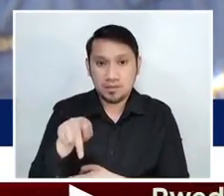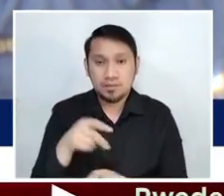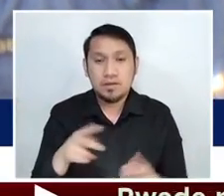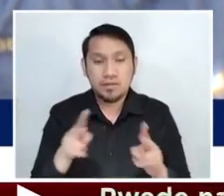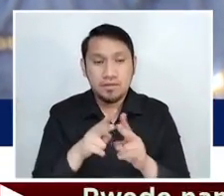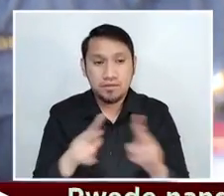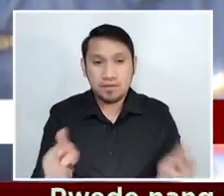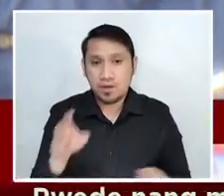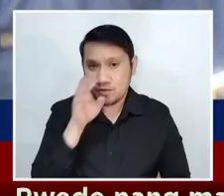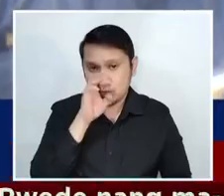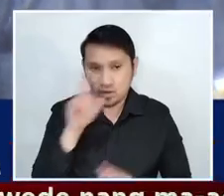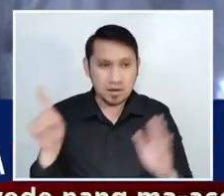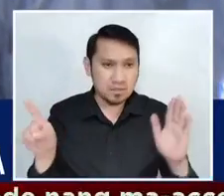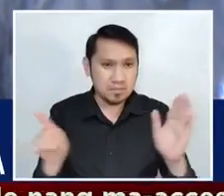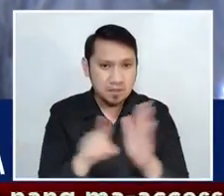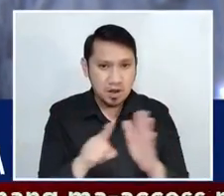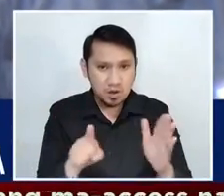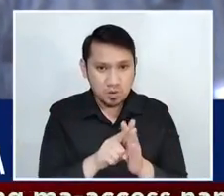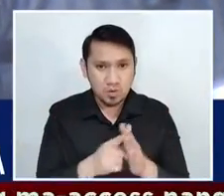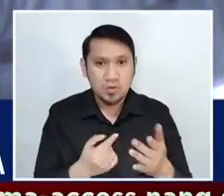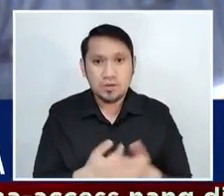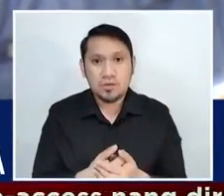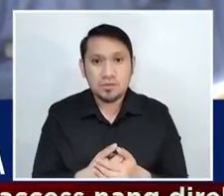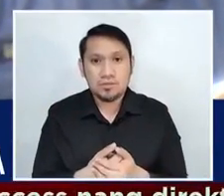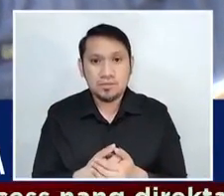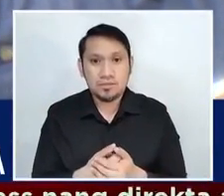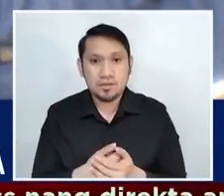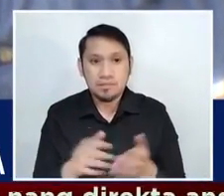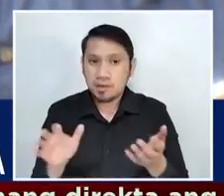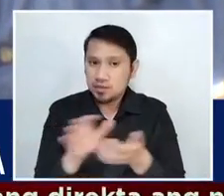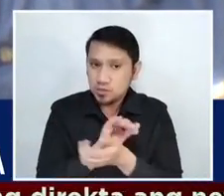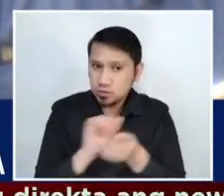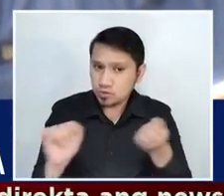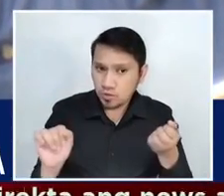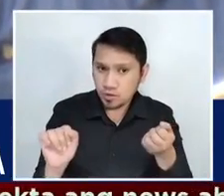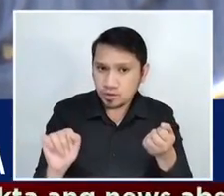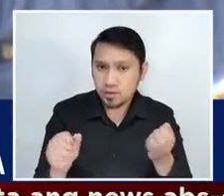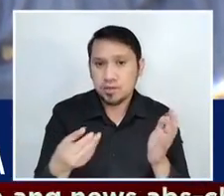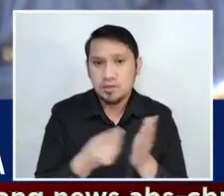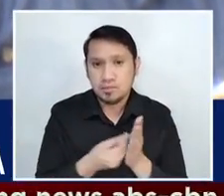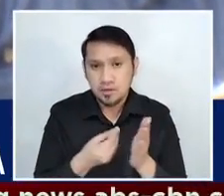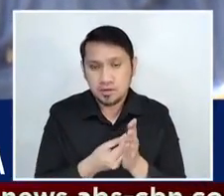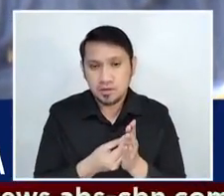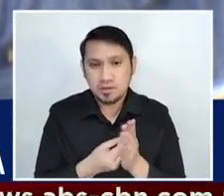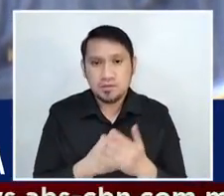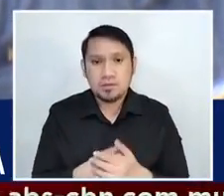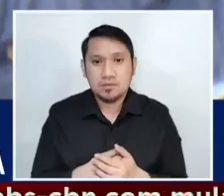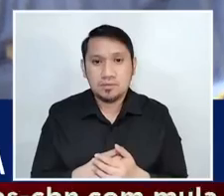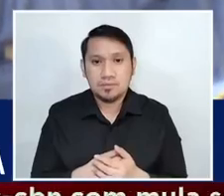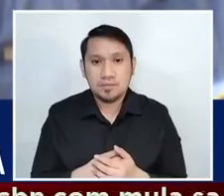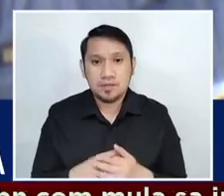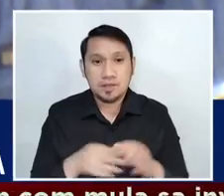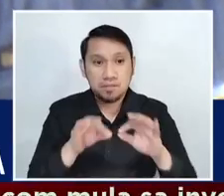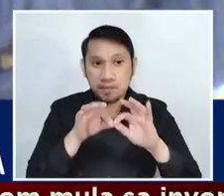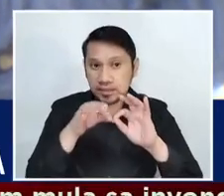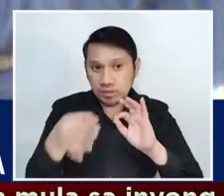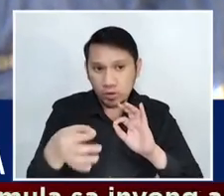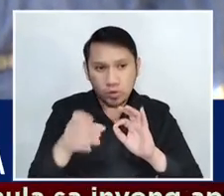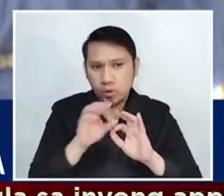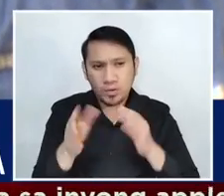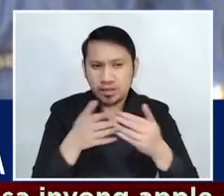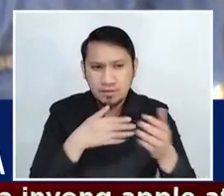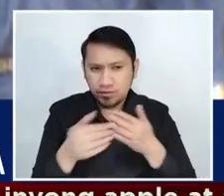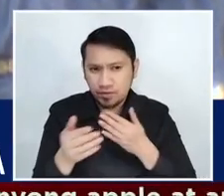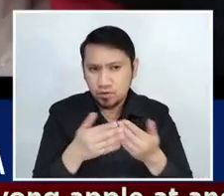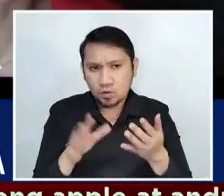na ipinagbabawal ang pag-deface, pag-mutilate o yung sadya o intentional na pagsira ng ating